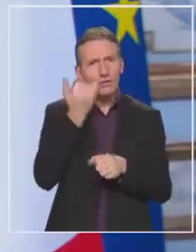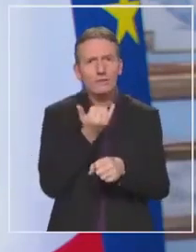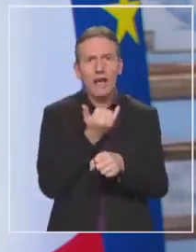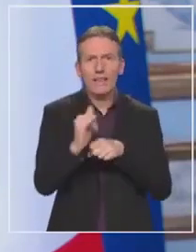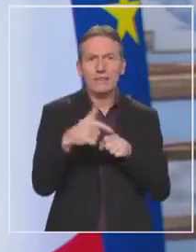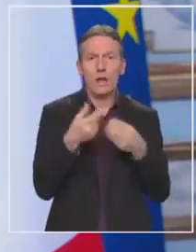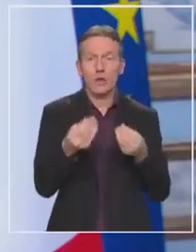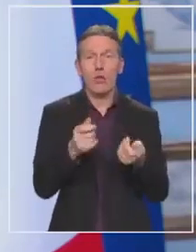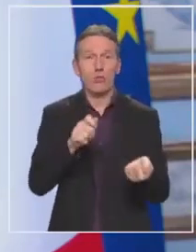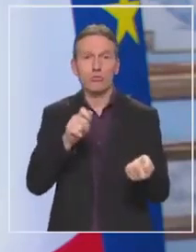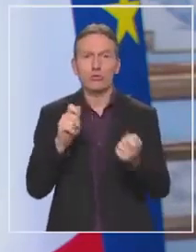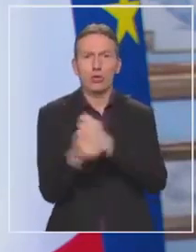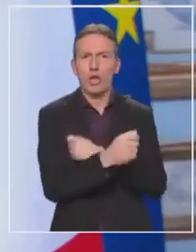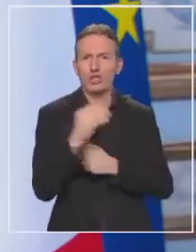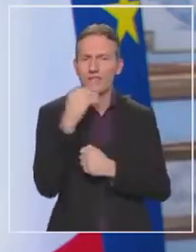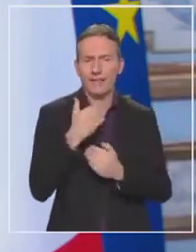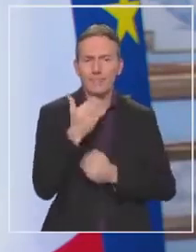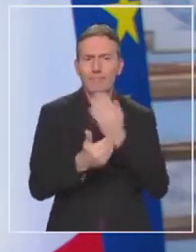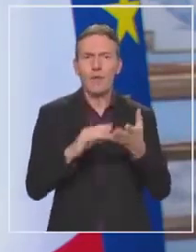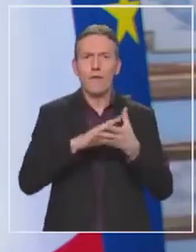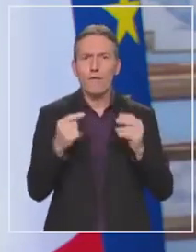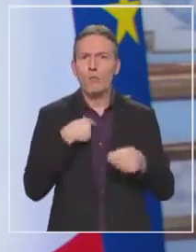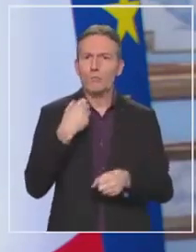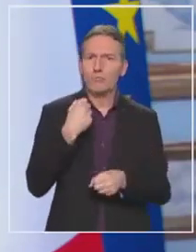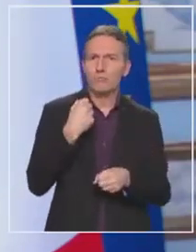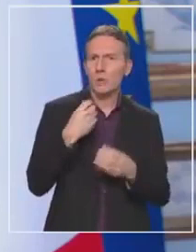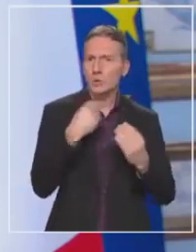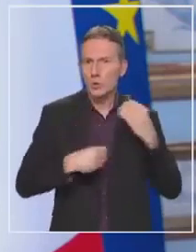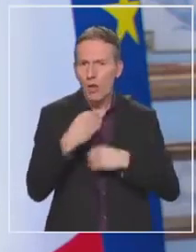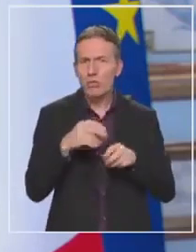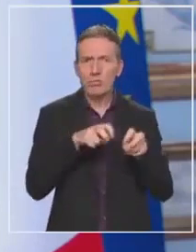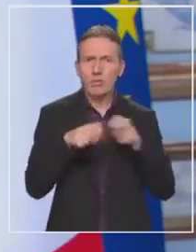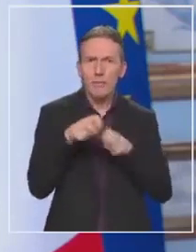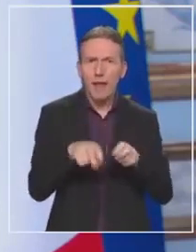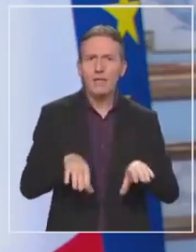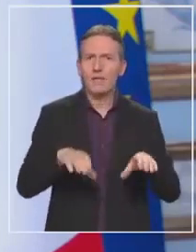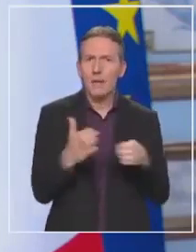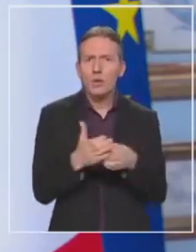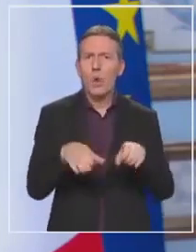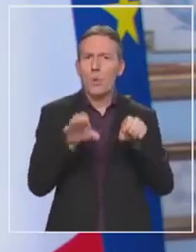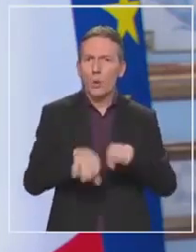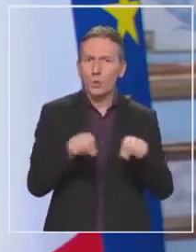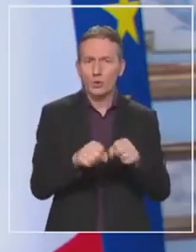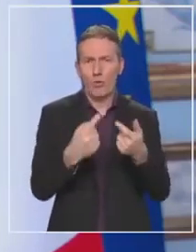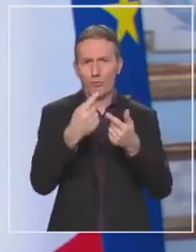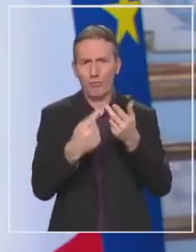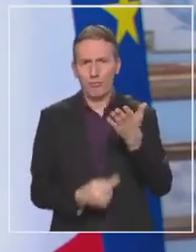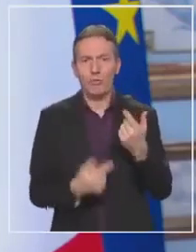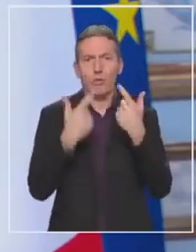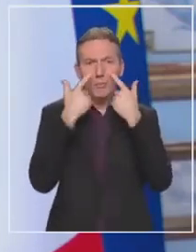transforme rapidement notre manière de nous soigner nous déplacer nous former produire vous le voyez